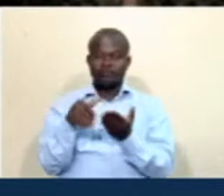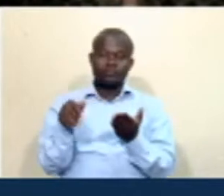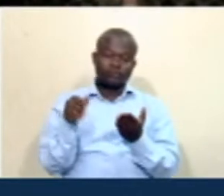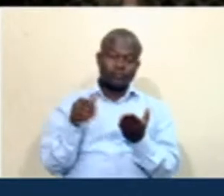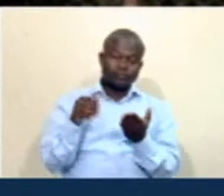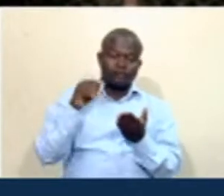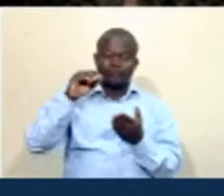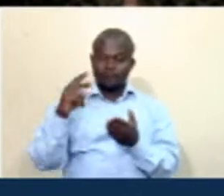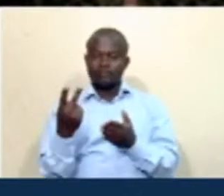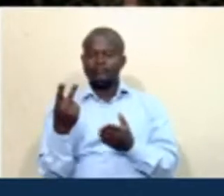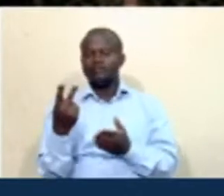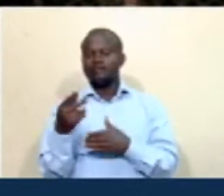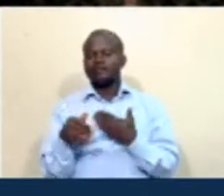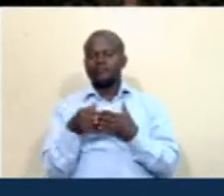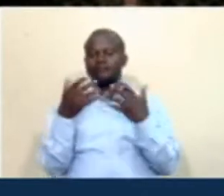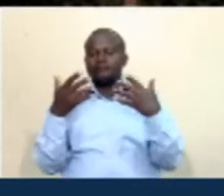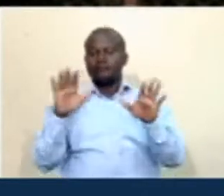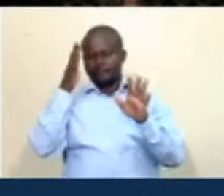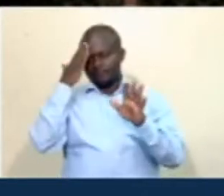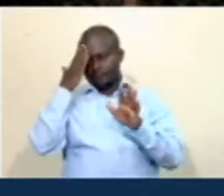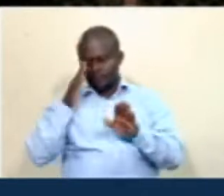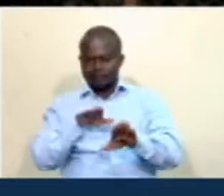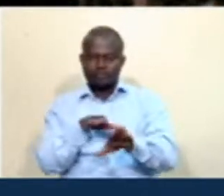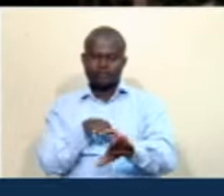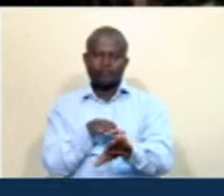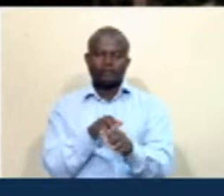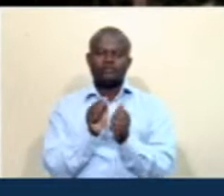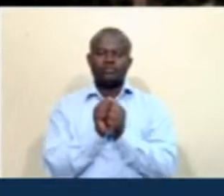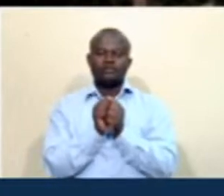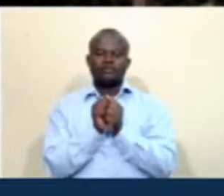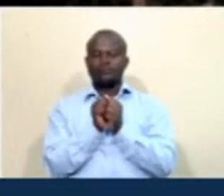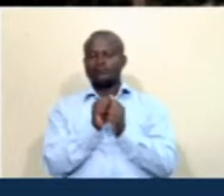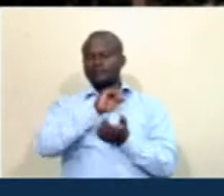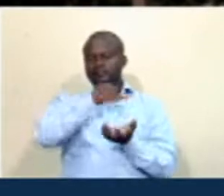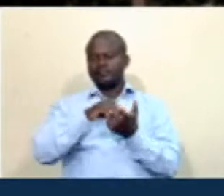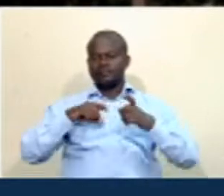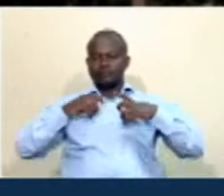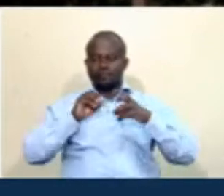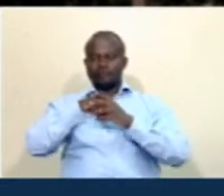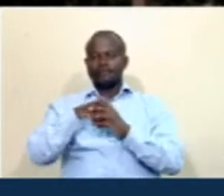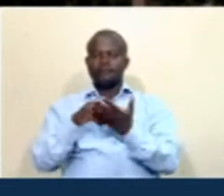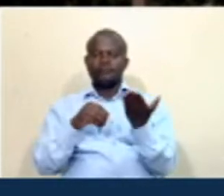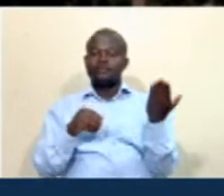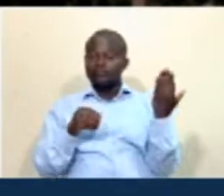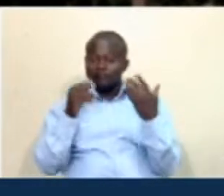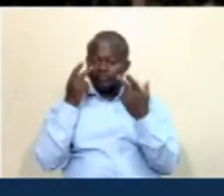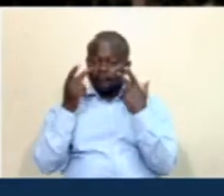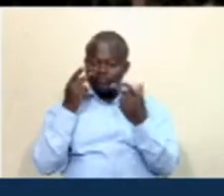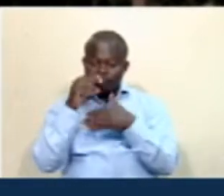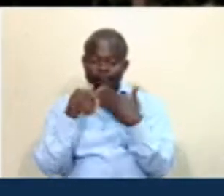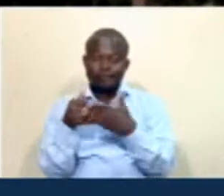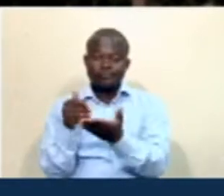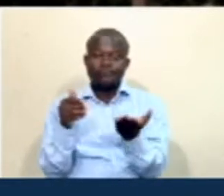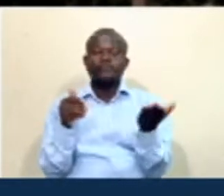munsi, icumweru mu kwezi nari maje kumenya ijipo y'abanyeshuri n'ishati yayo. Aho ngaho agasantire ntuyemo baje barambona